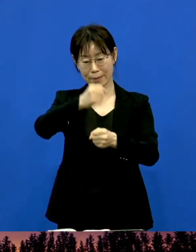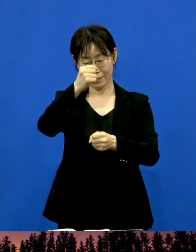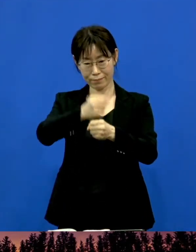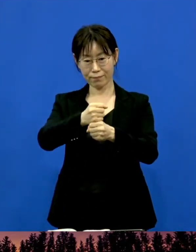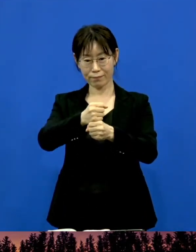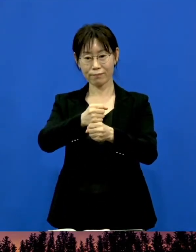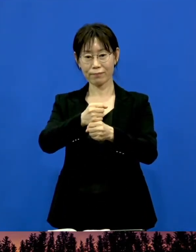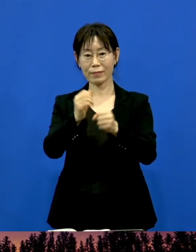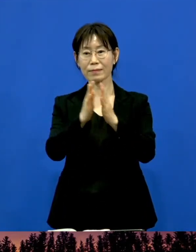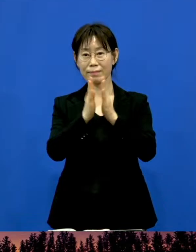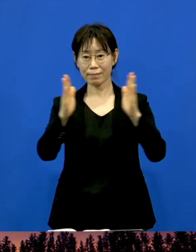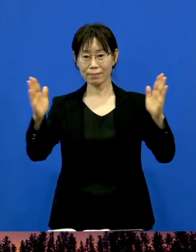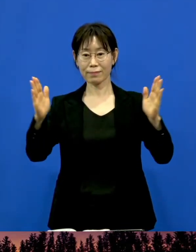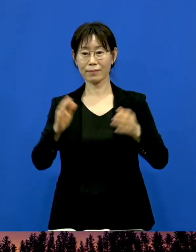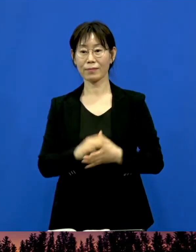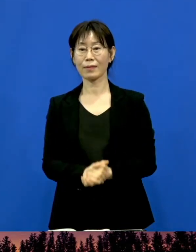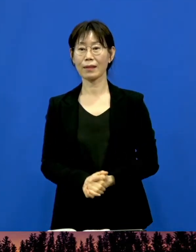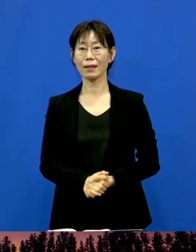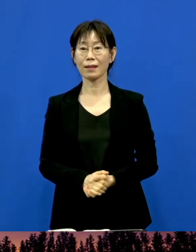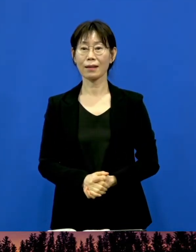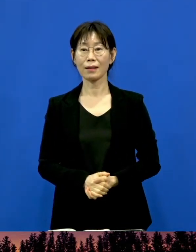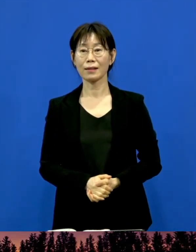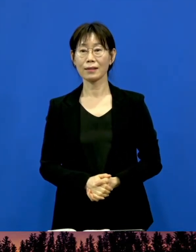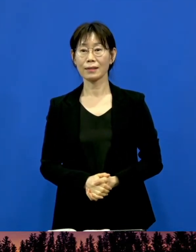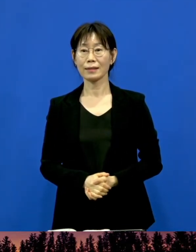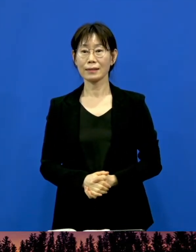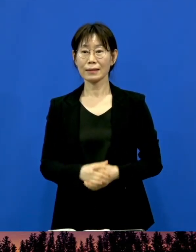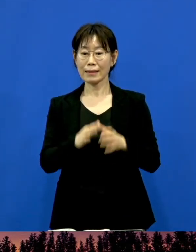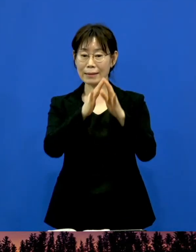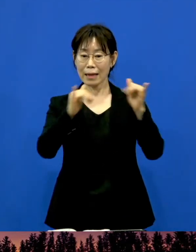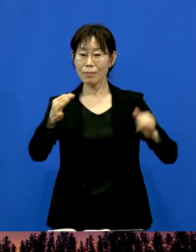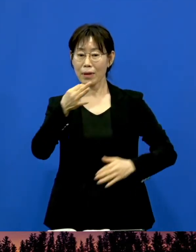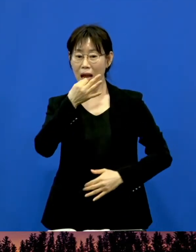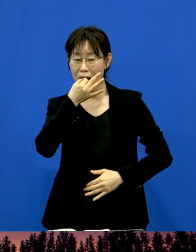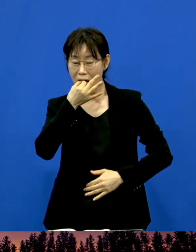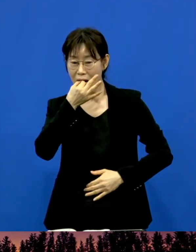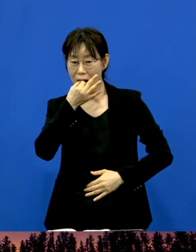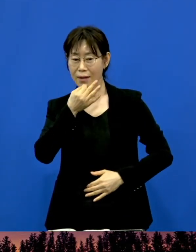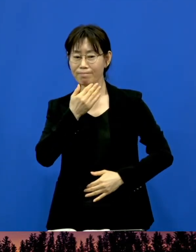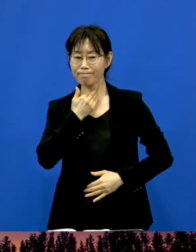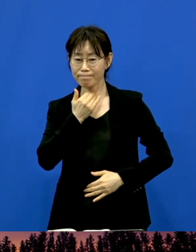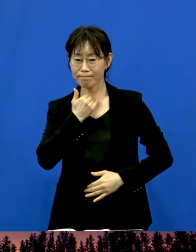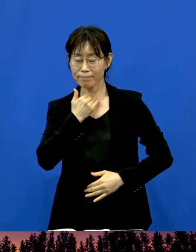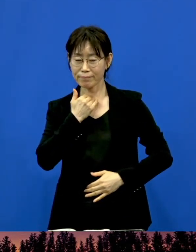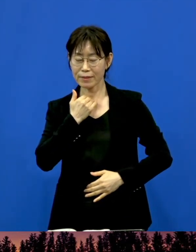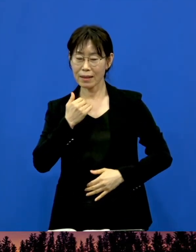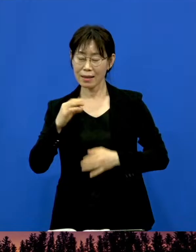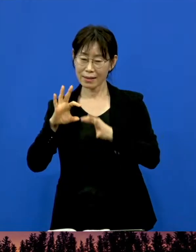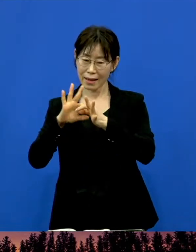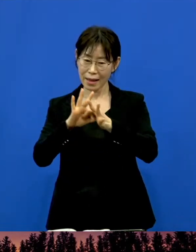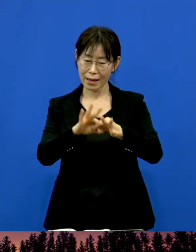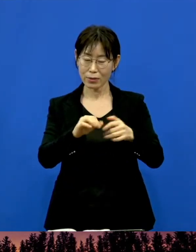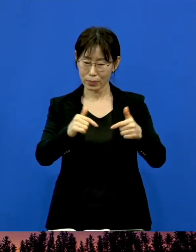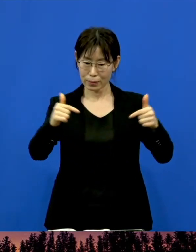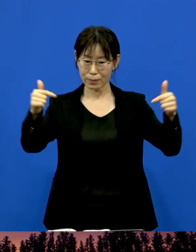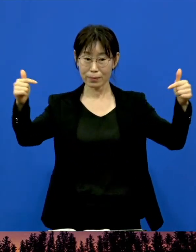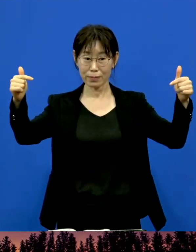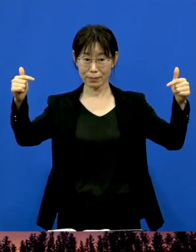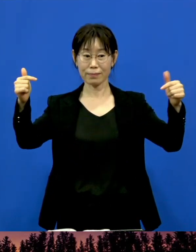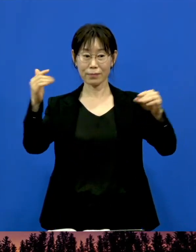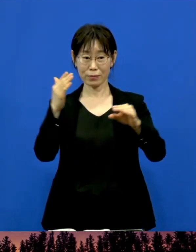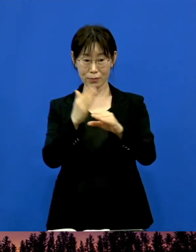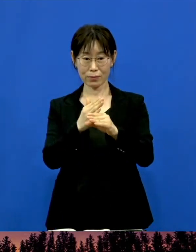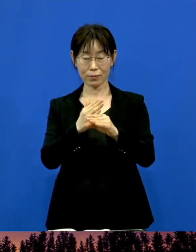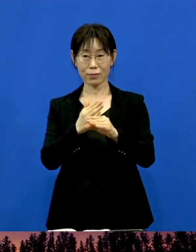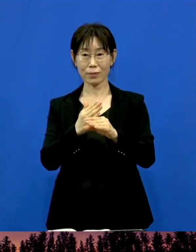것입니다. 자, 여러분, 우리 안에 인간의 욕망은 사라지지 않습니다. 그렇기 때문에 우상도 이렇게 내가